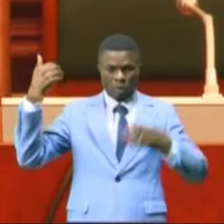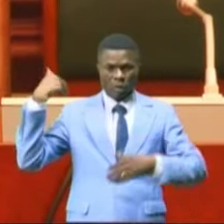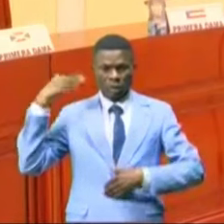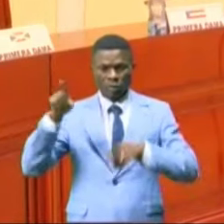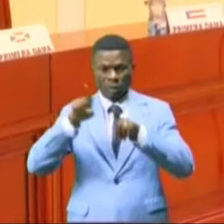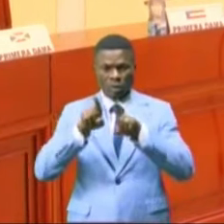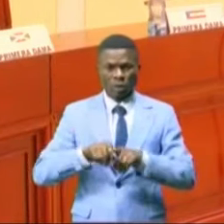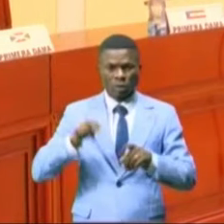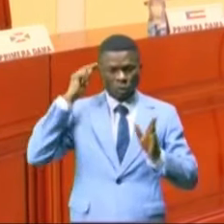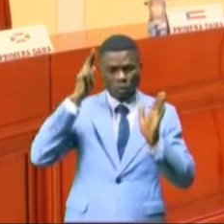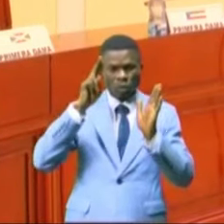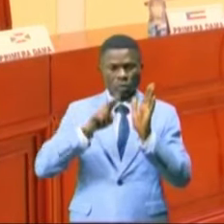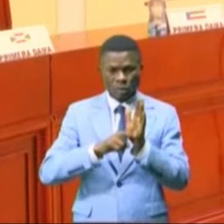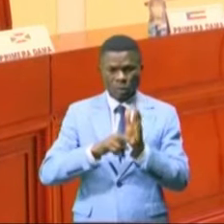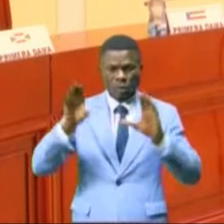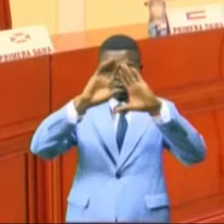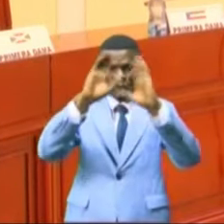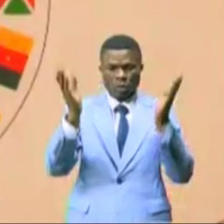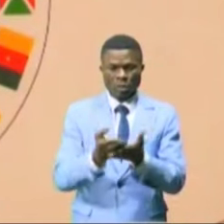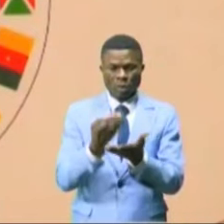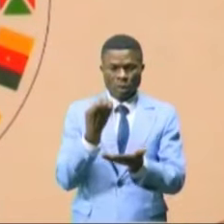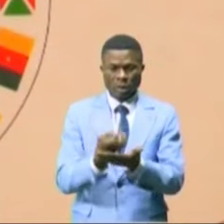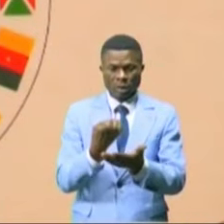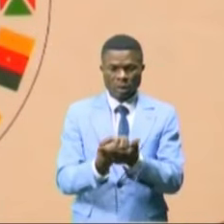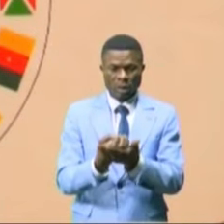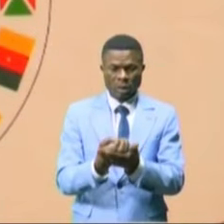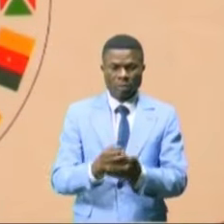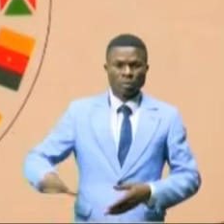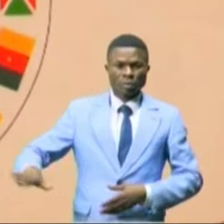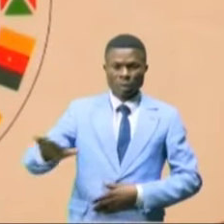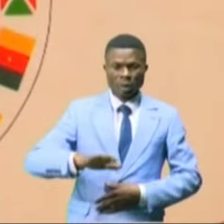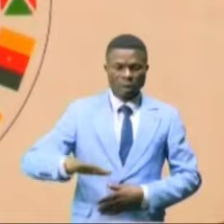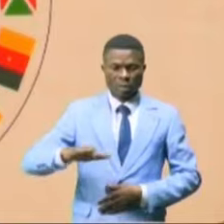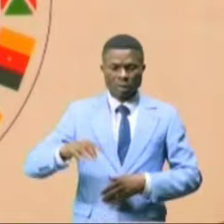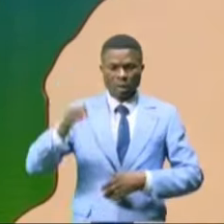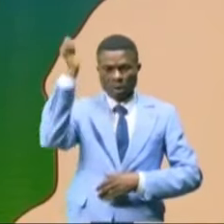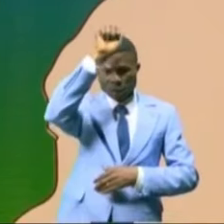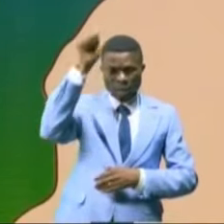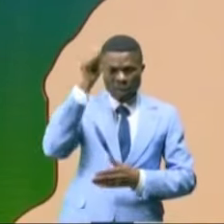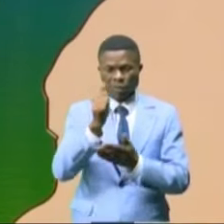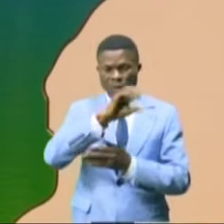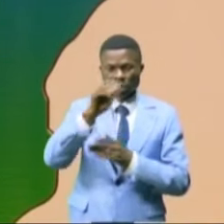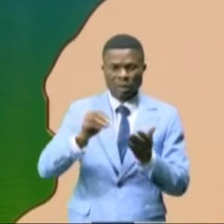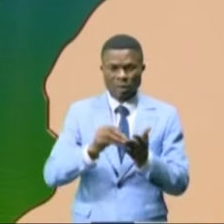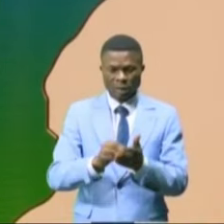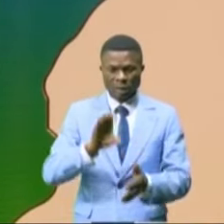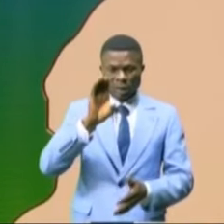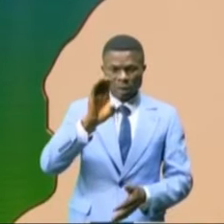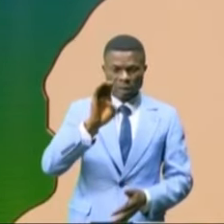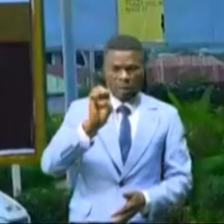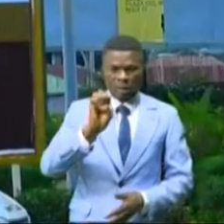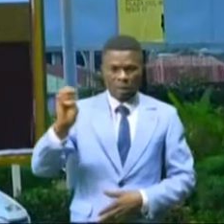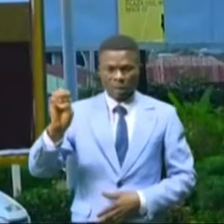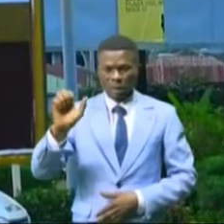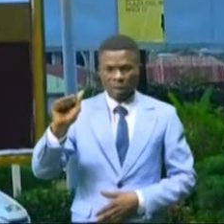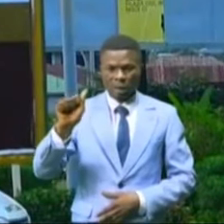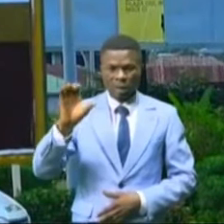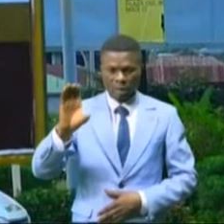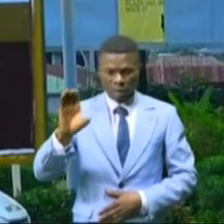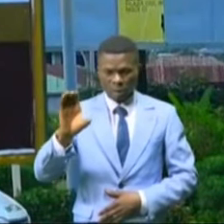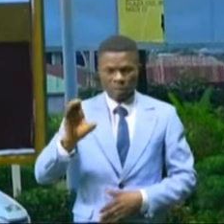des gouvernements de la communauté économique des États d'Afrique centrale, CEAC. Sous la présidence de